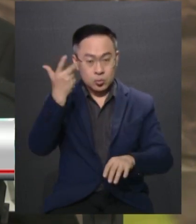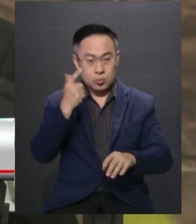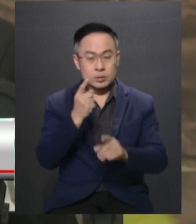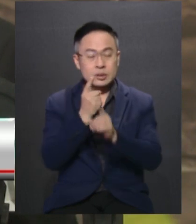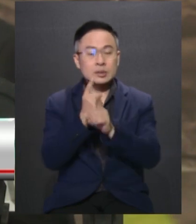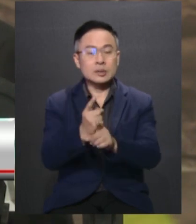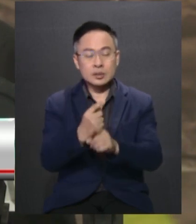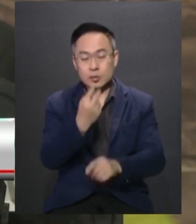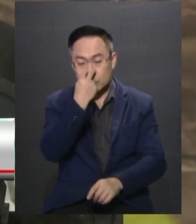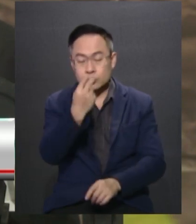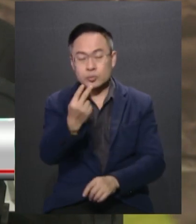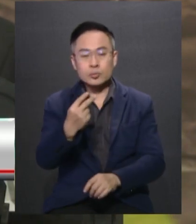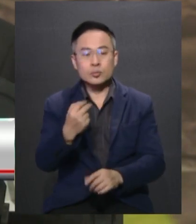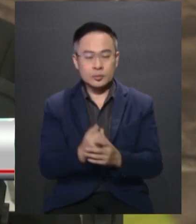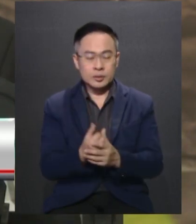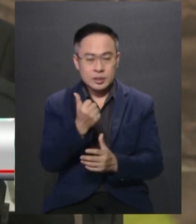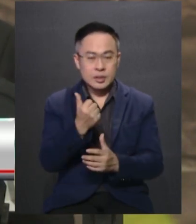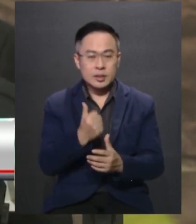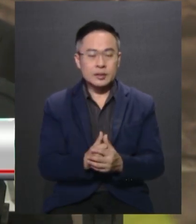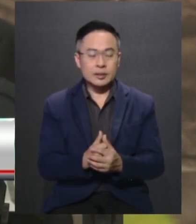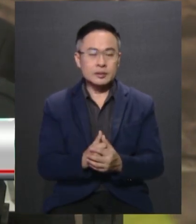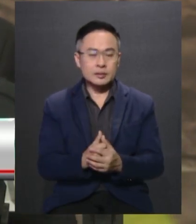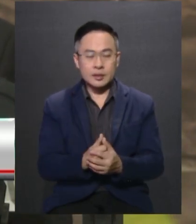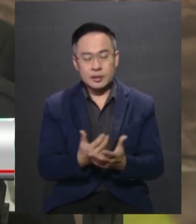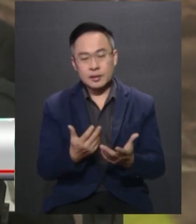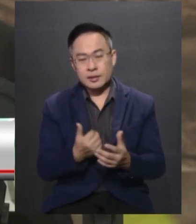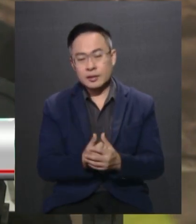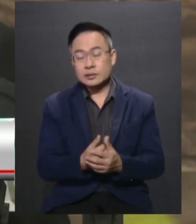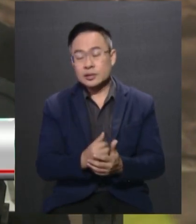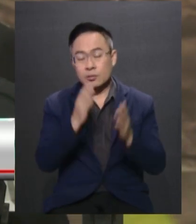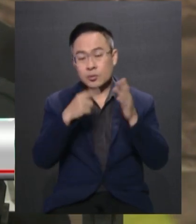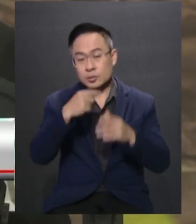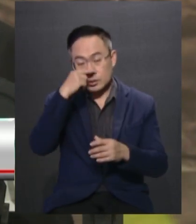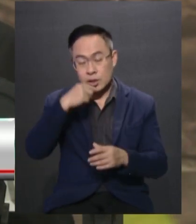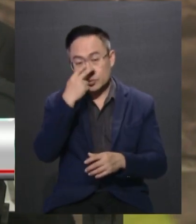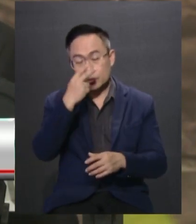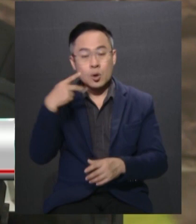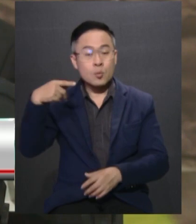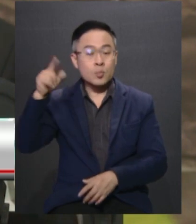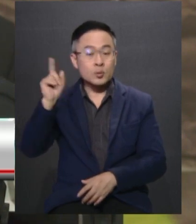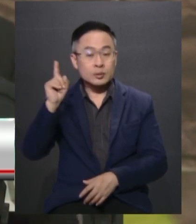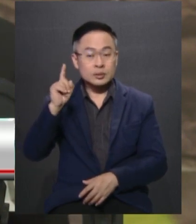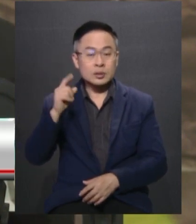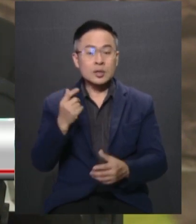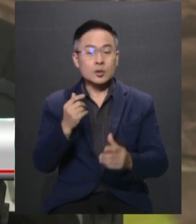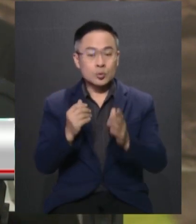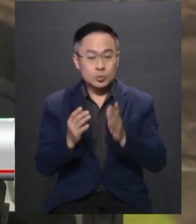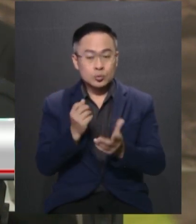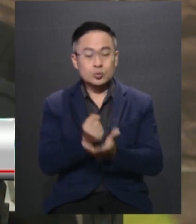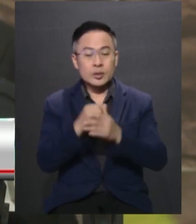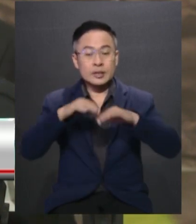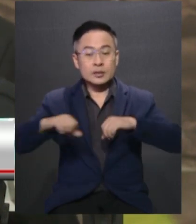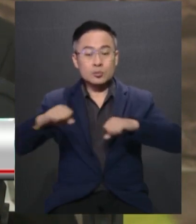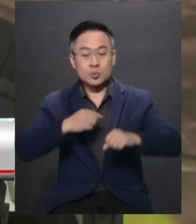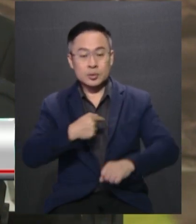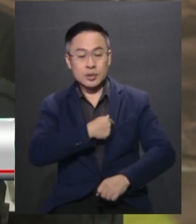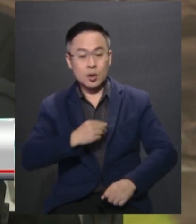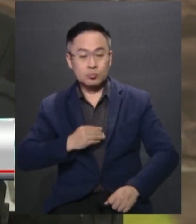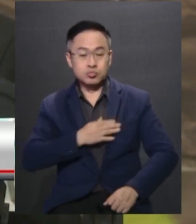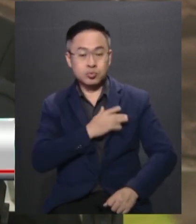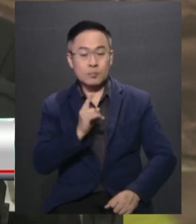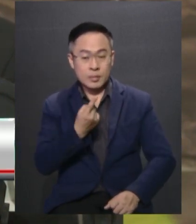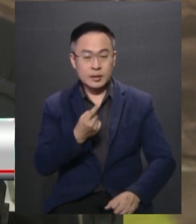จะให้พี่น้องคนไทยเนี่ยได้ดูได้ตามเชียร์และสิ่งที่จะได้ประโยชน์ก็คือเรื่องของการสร้างแรงบันดาลใจให้เด็กเยาวชนดังนั้นผม